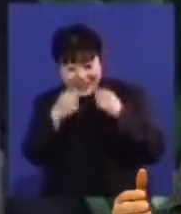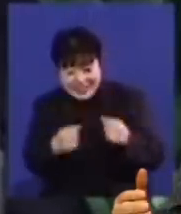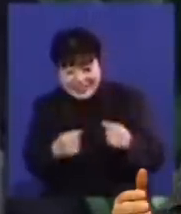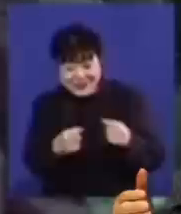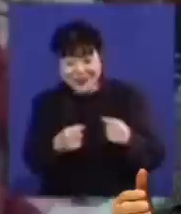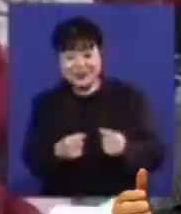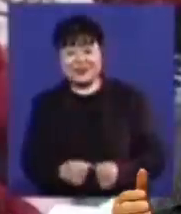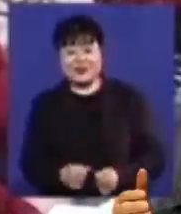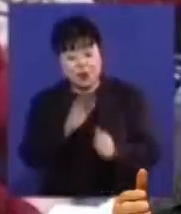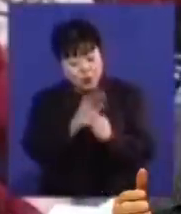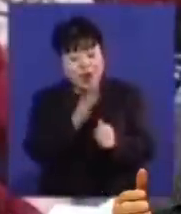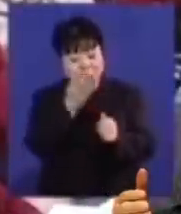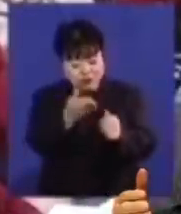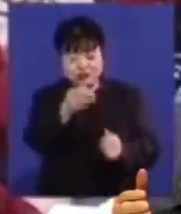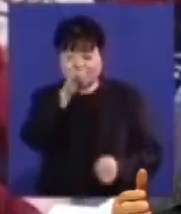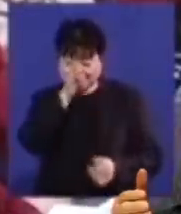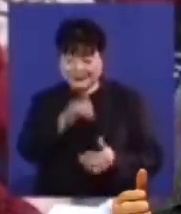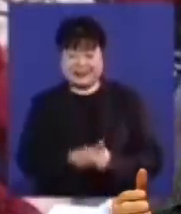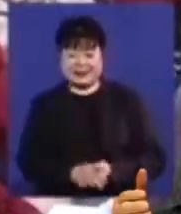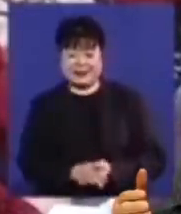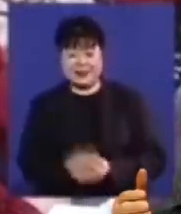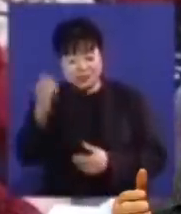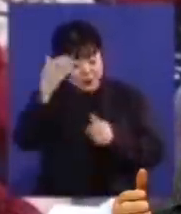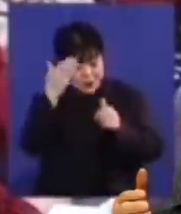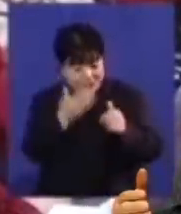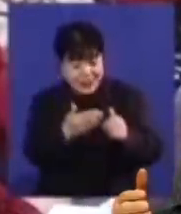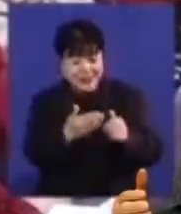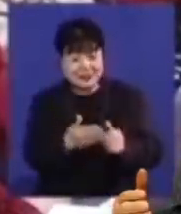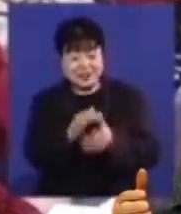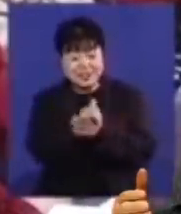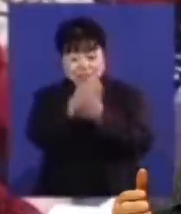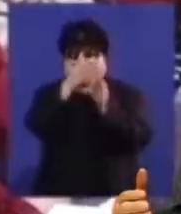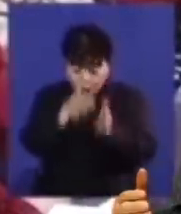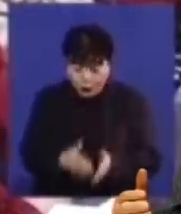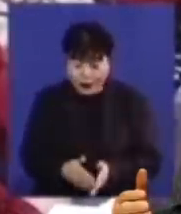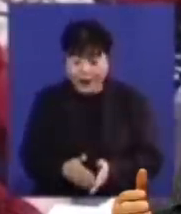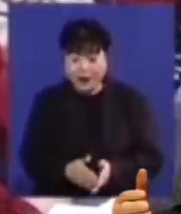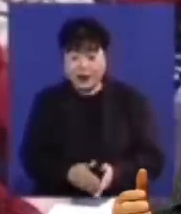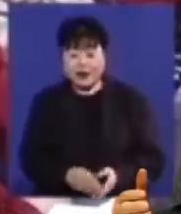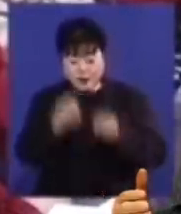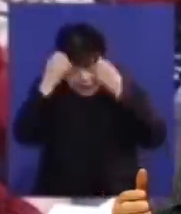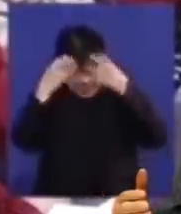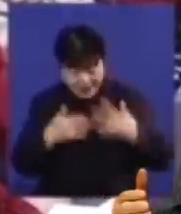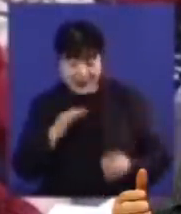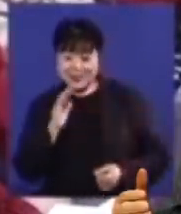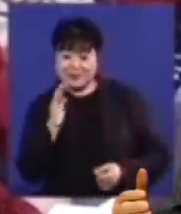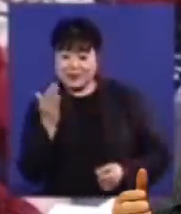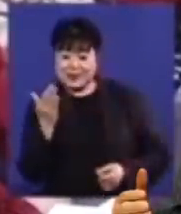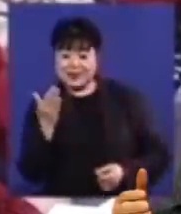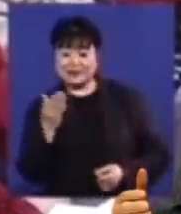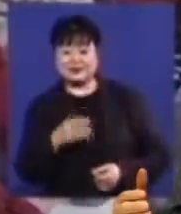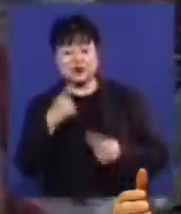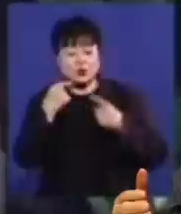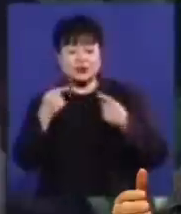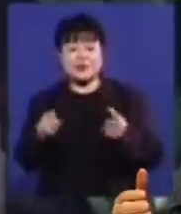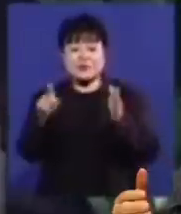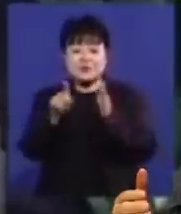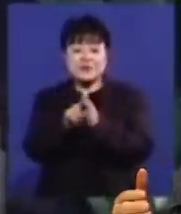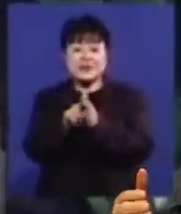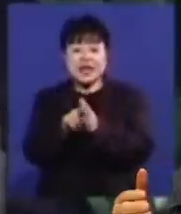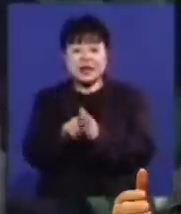여러분을 도와주시는 것입니다. 이 성령님은 기도를 통해서 여러분에게 임하시는 것입니다. 저는 신학교